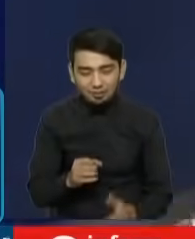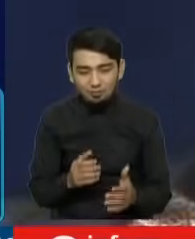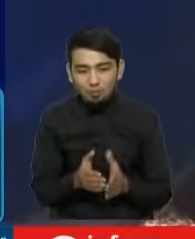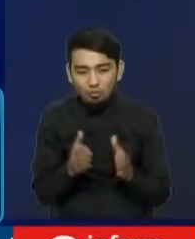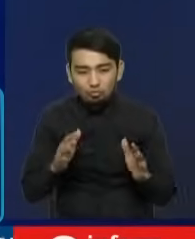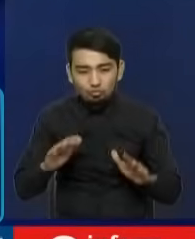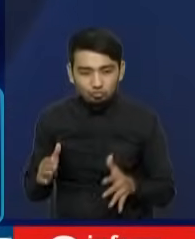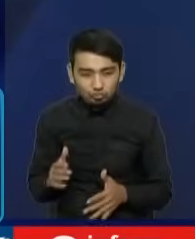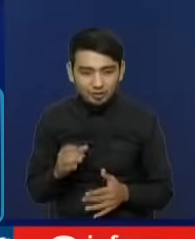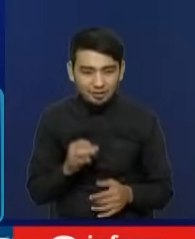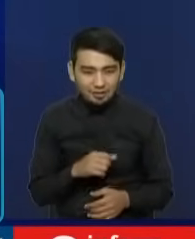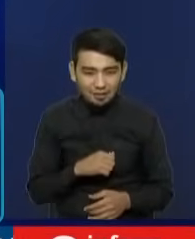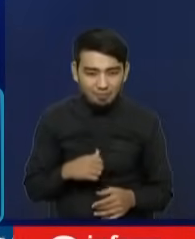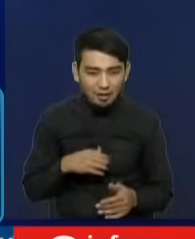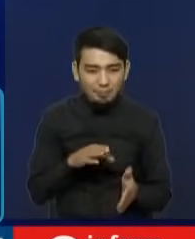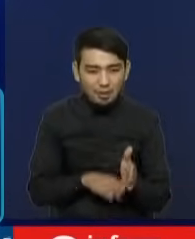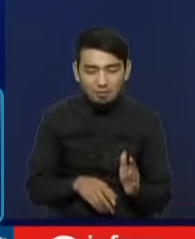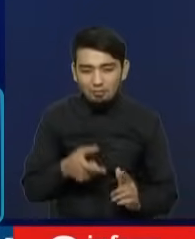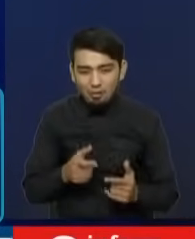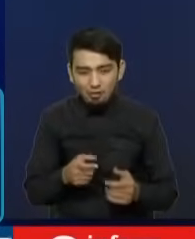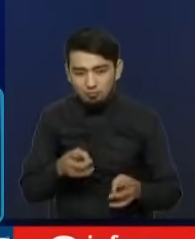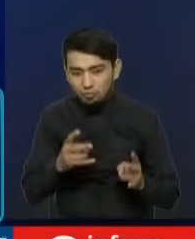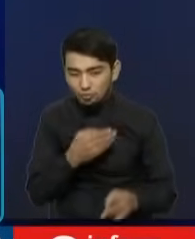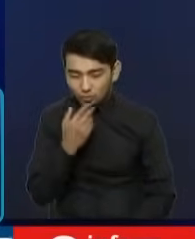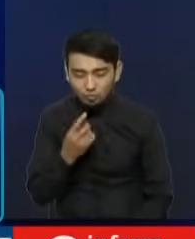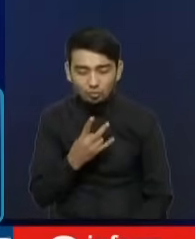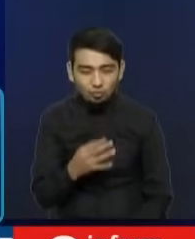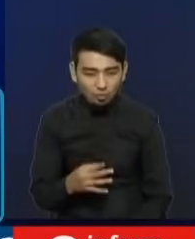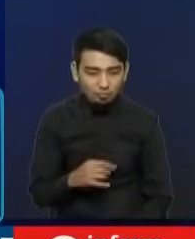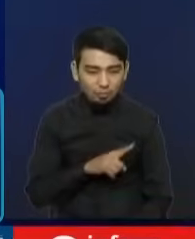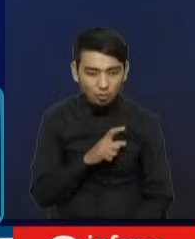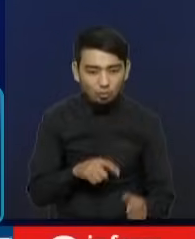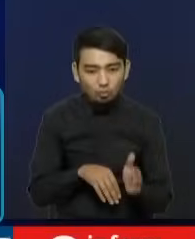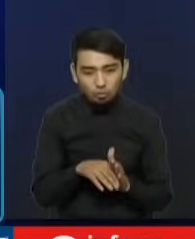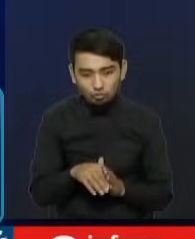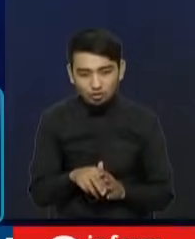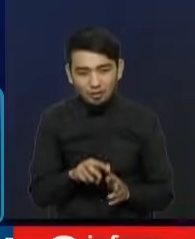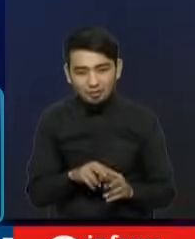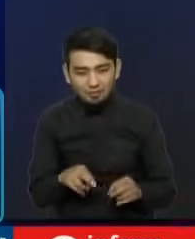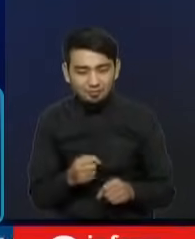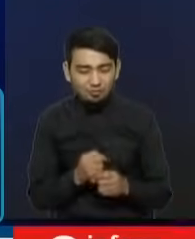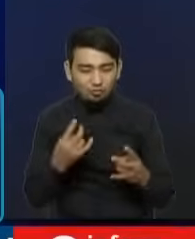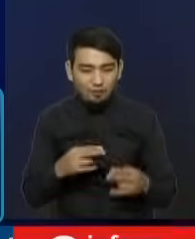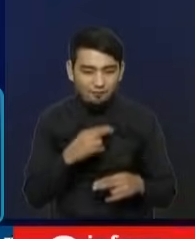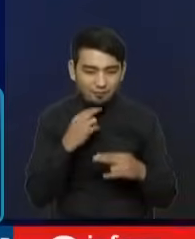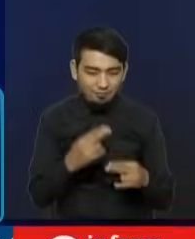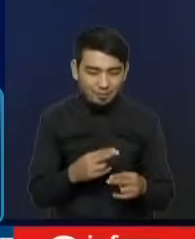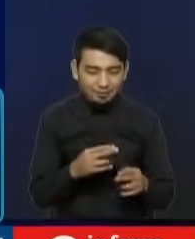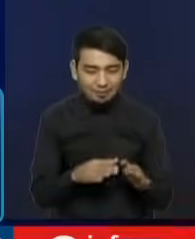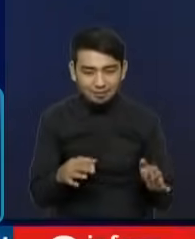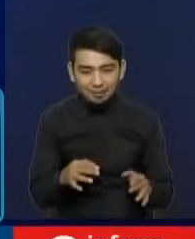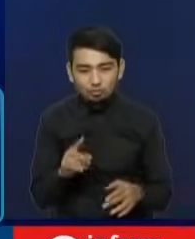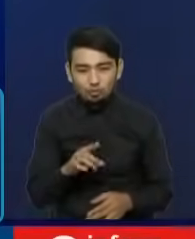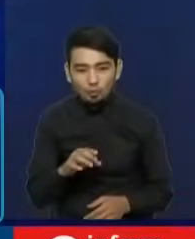большинстве случаев все обходится без серьезных травм, специалисты подчеркивают, что лучше не рисковать и внимательно следить за детьми,